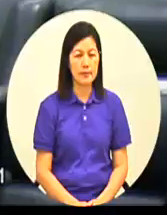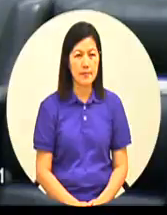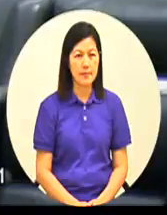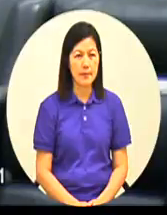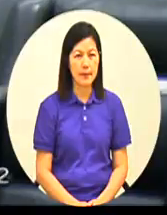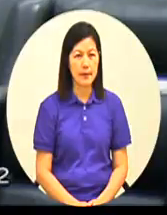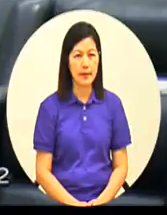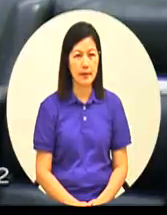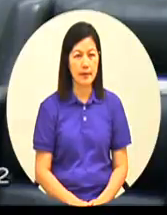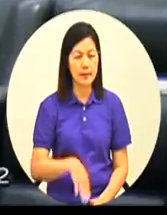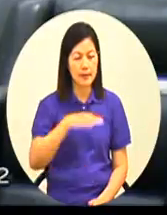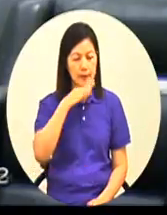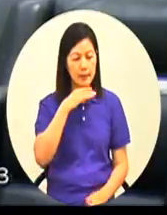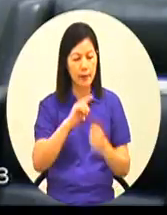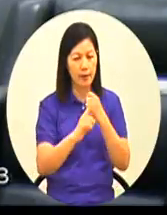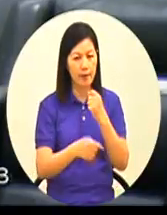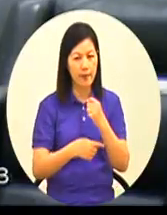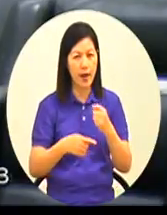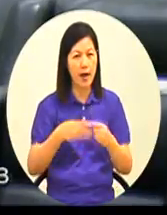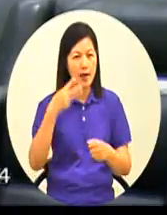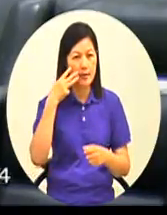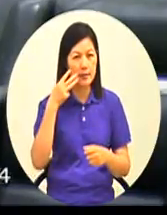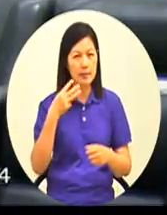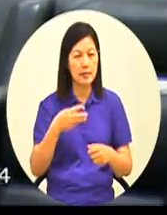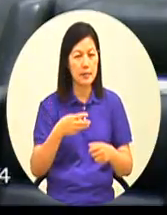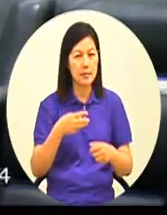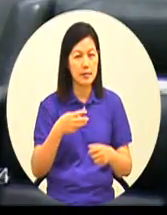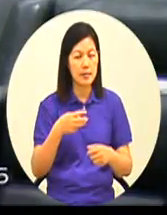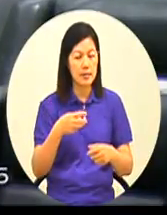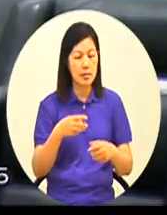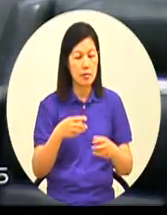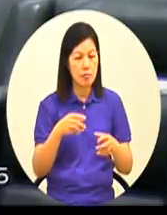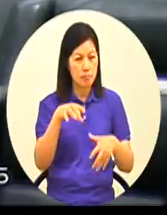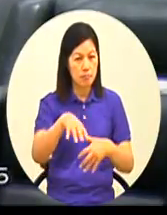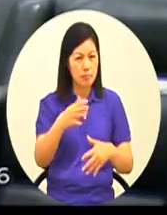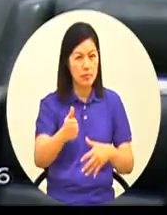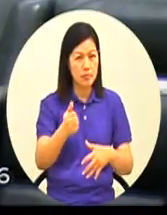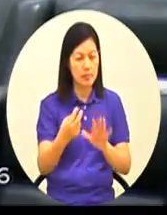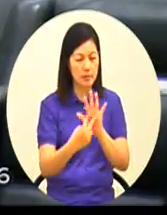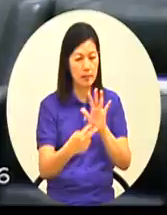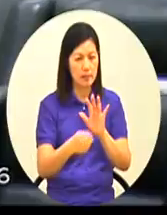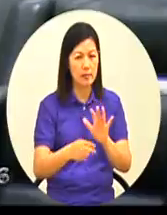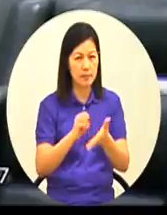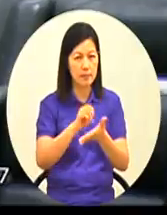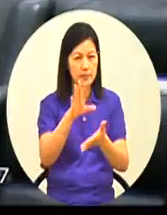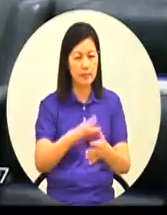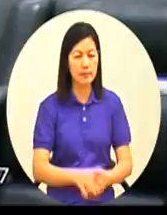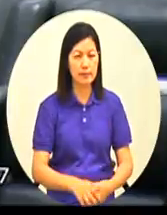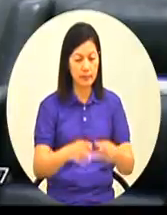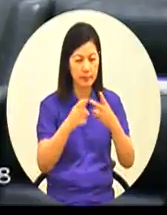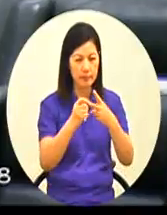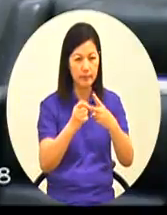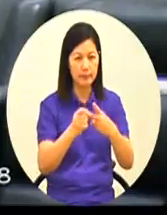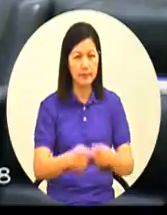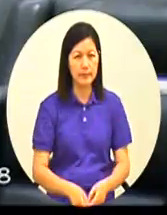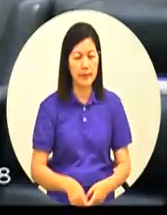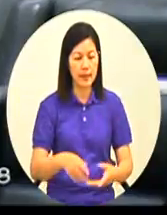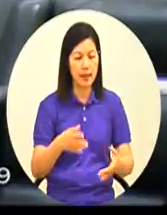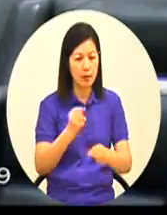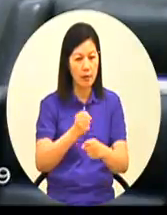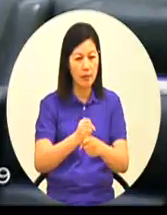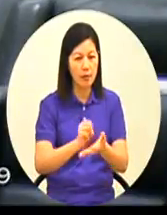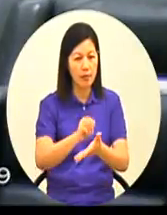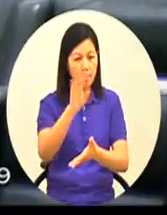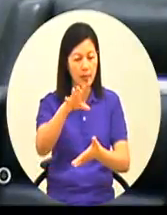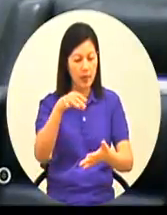请等一下请法制局长针对人权自治条例的最新的进度来跟市民朋友来做报告。那第二个，我在业务报告里面有看